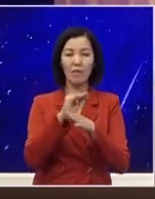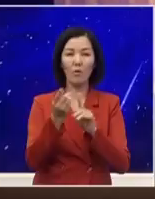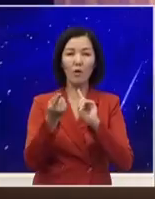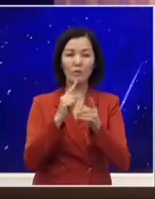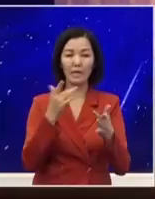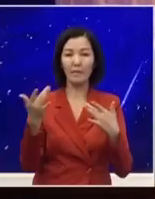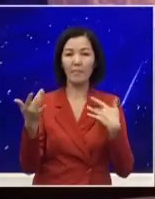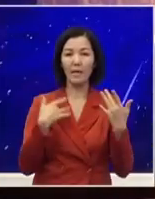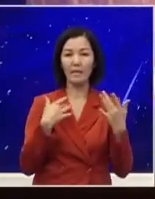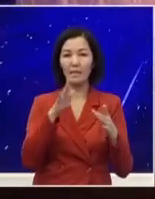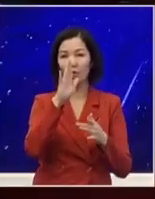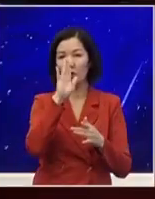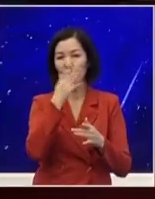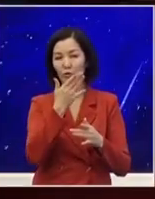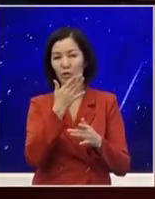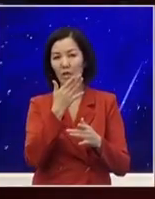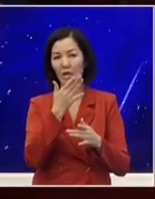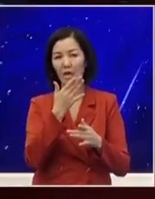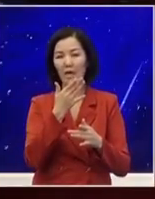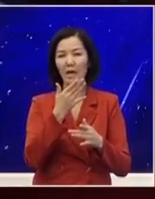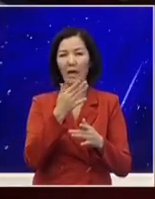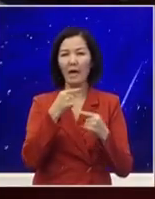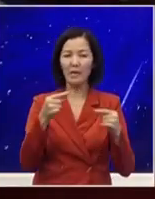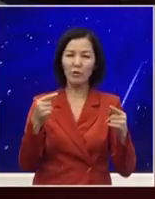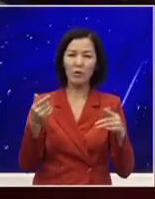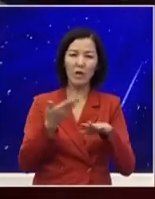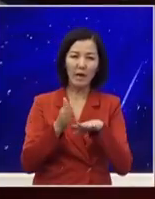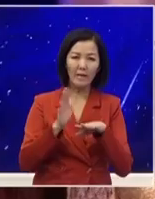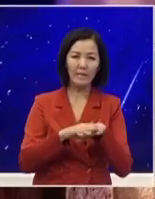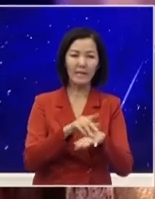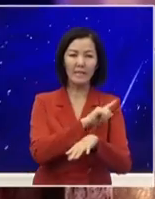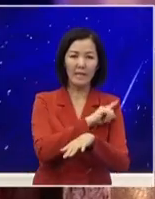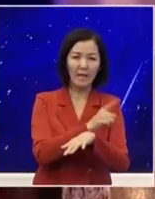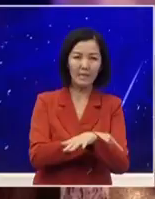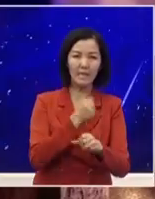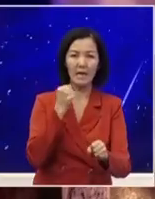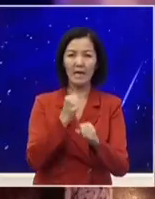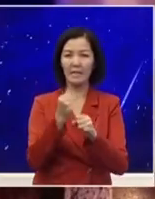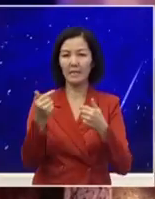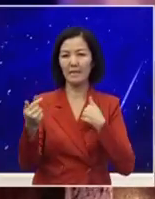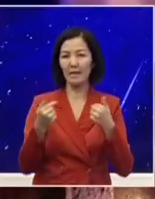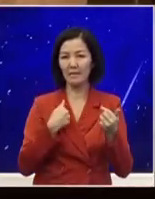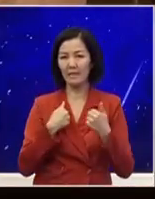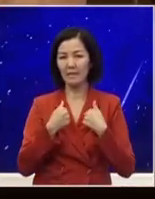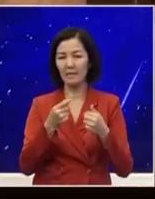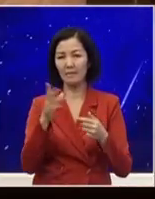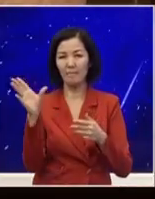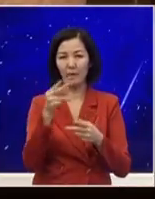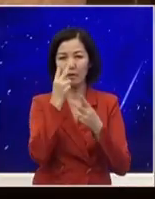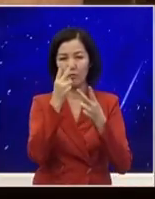Пьесада жауыздыққа жетелейтін тойымсыздық екенін көрсете келіп, әділдік, даналықты соған қарсы қояды. Бұл